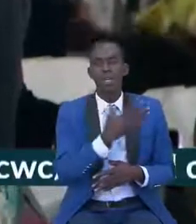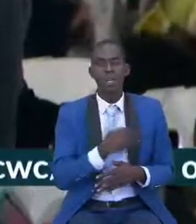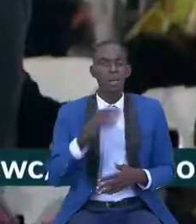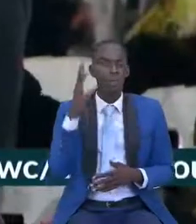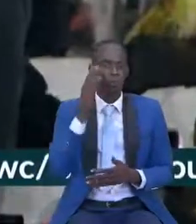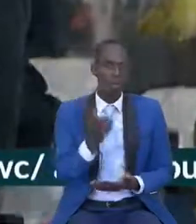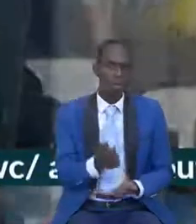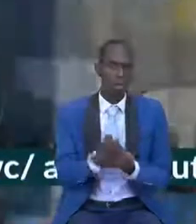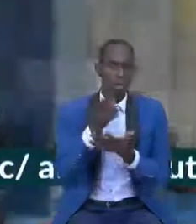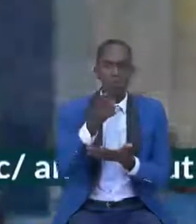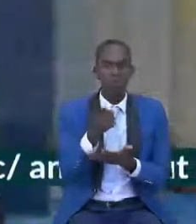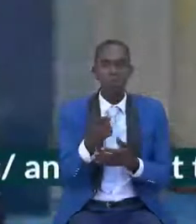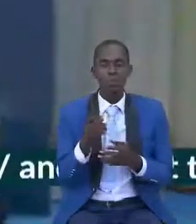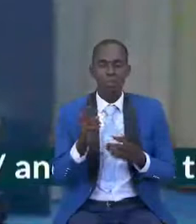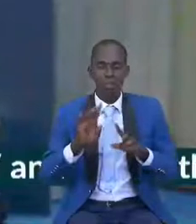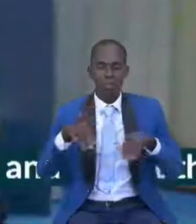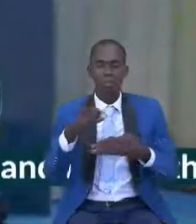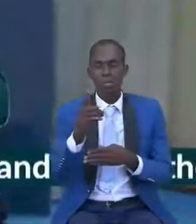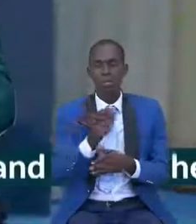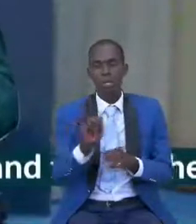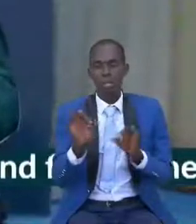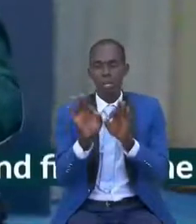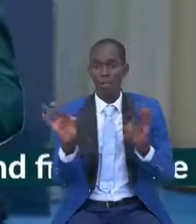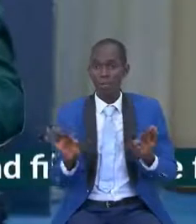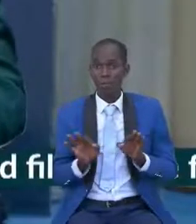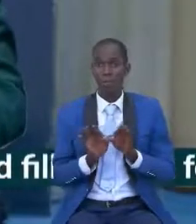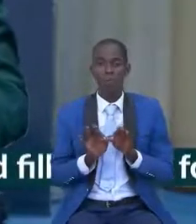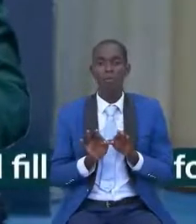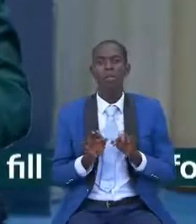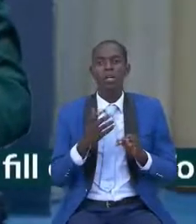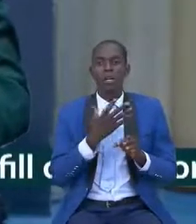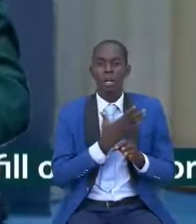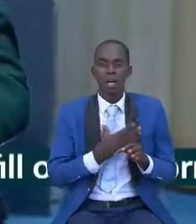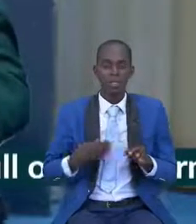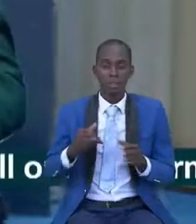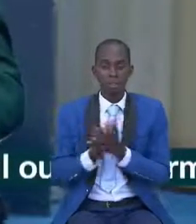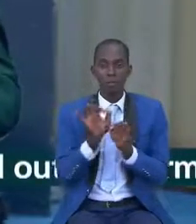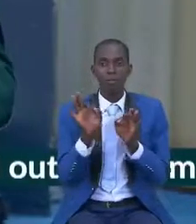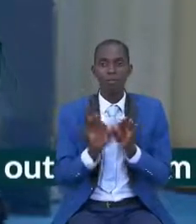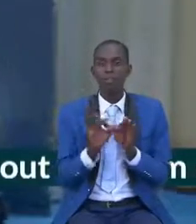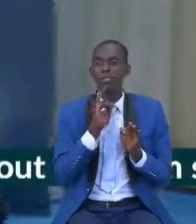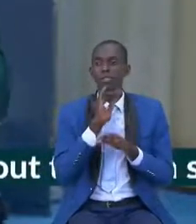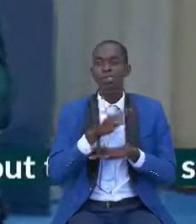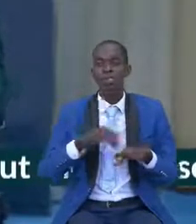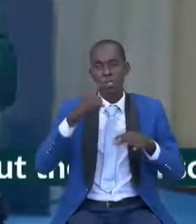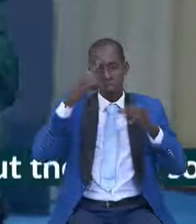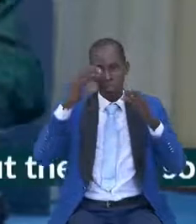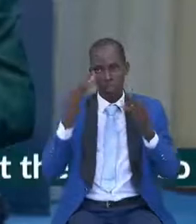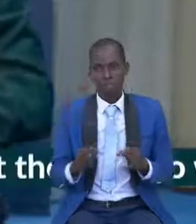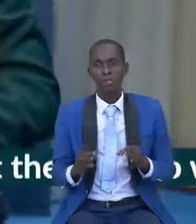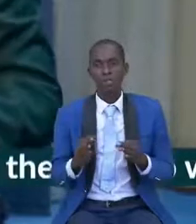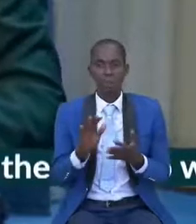donc partout dans nos églises locales, sur les champs de croisade, en plein air où nous